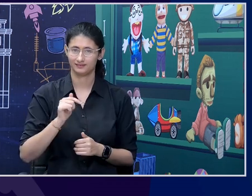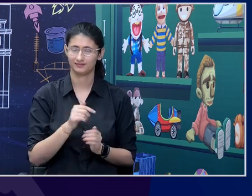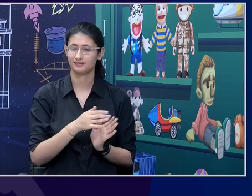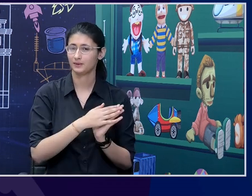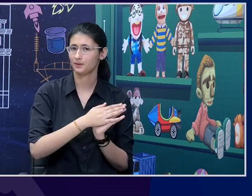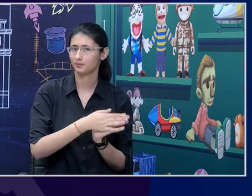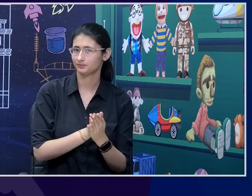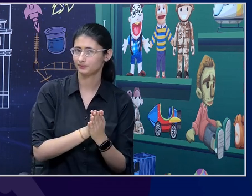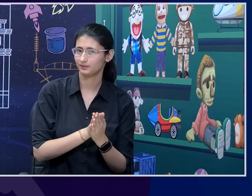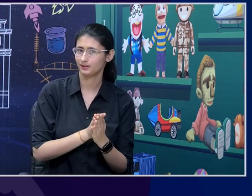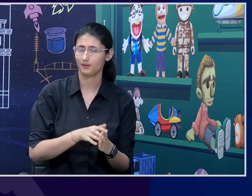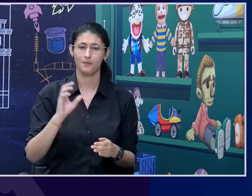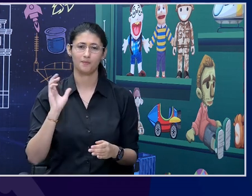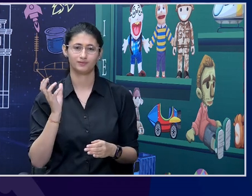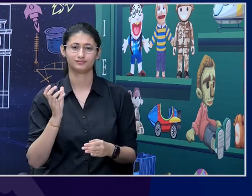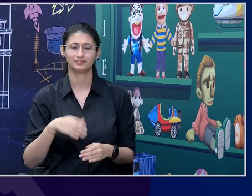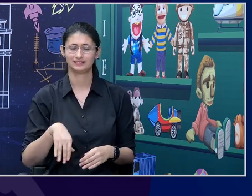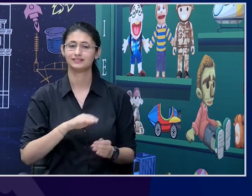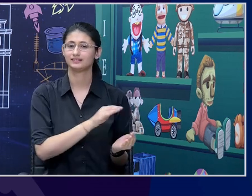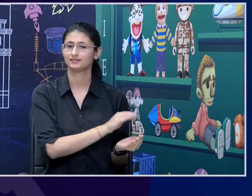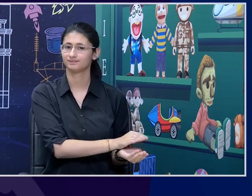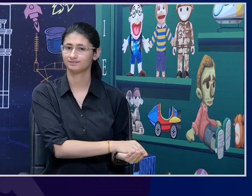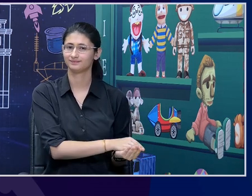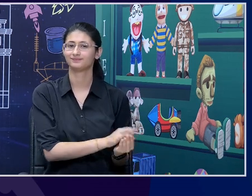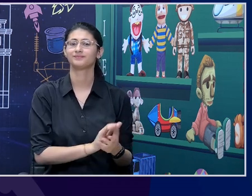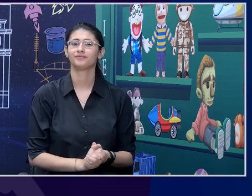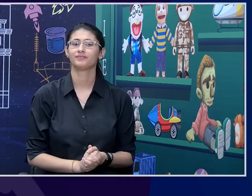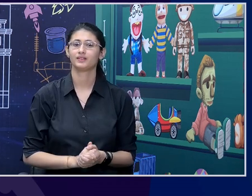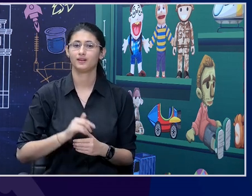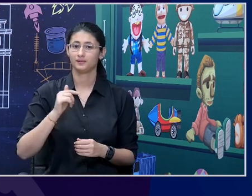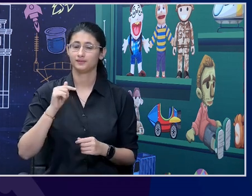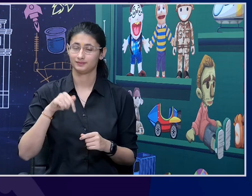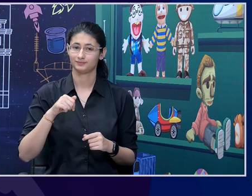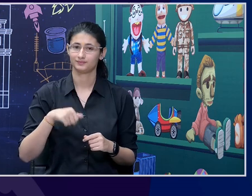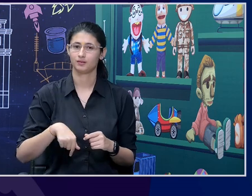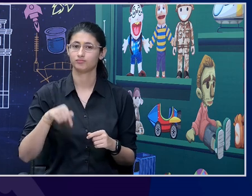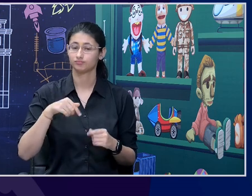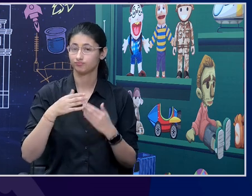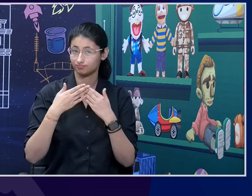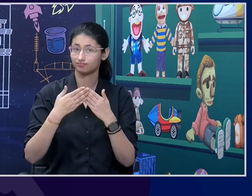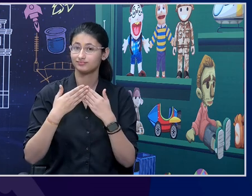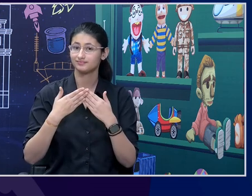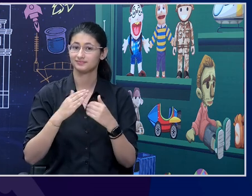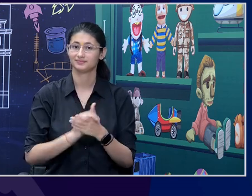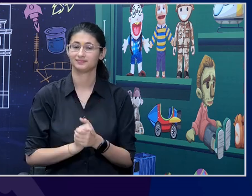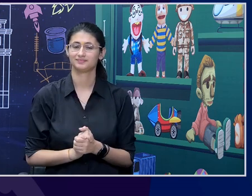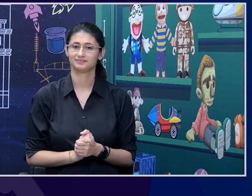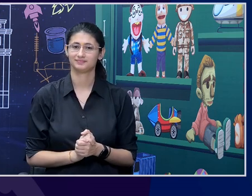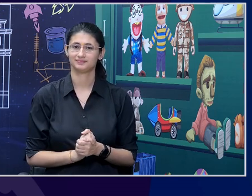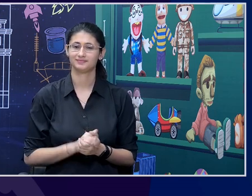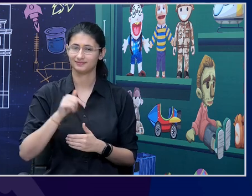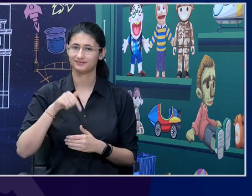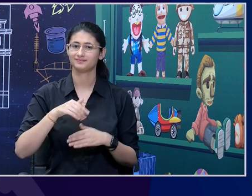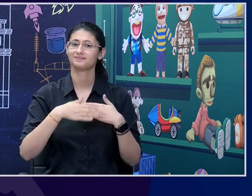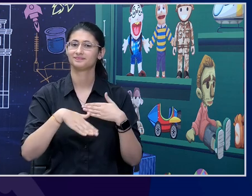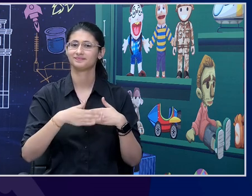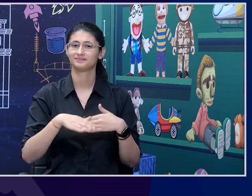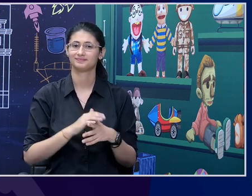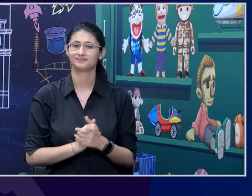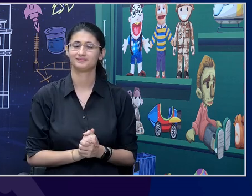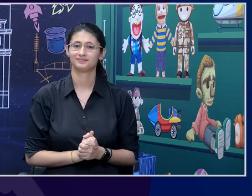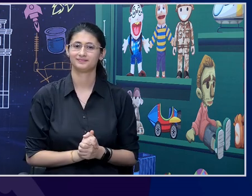अब आगे बढ़ते हैं की और पढ़ भी तो करनी ही खेल के साथ चलिए आगे आते हैं अब